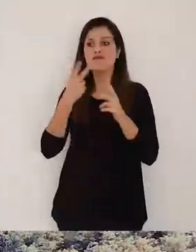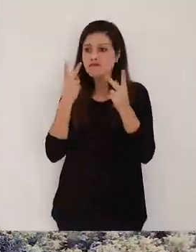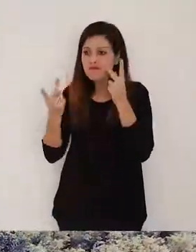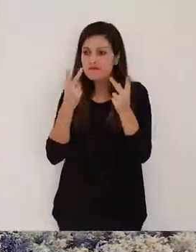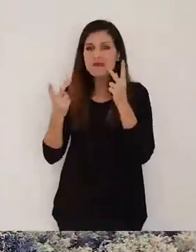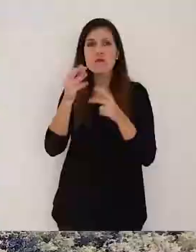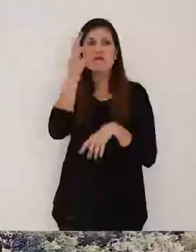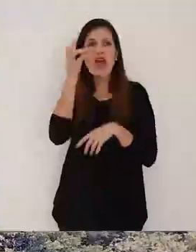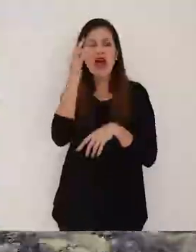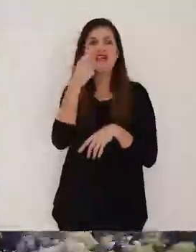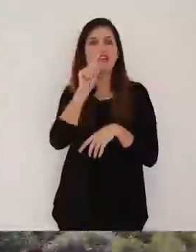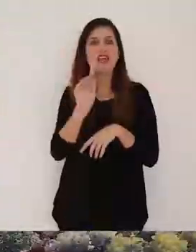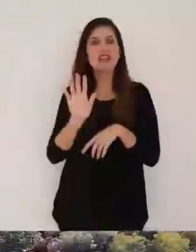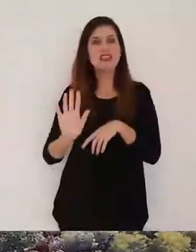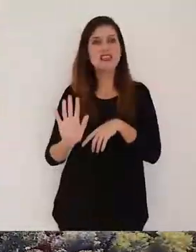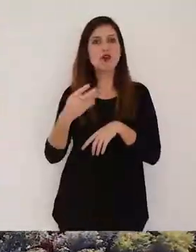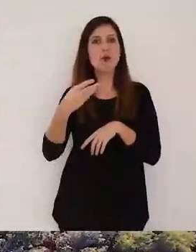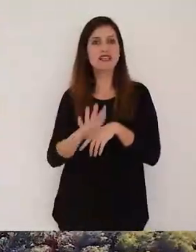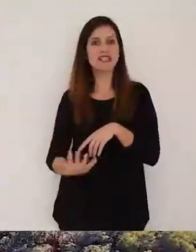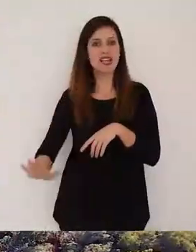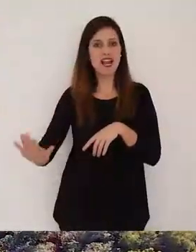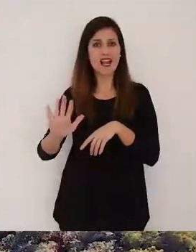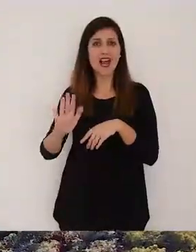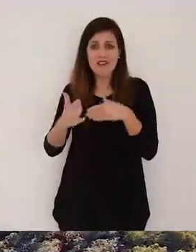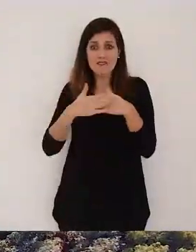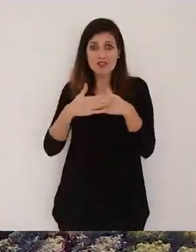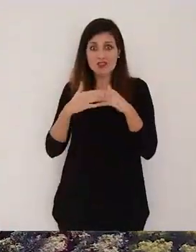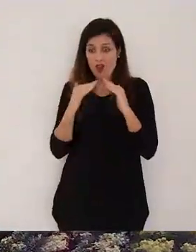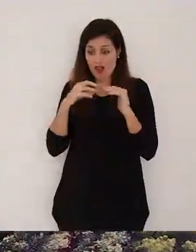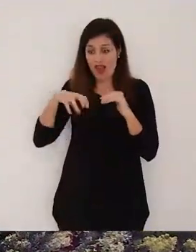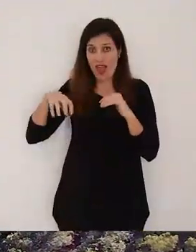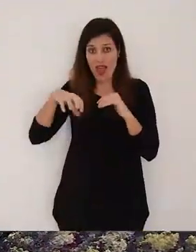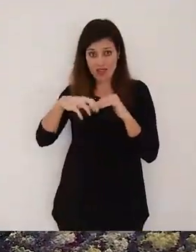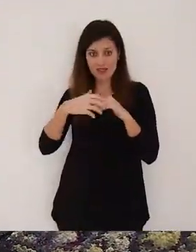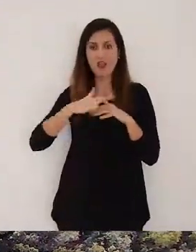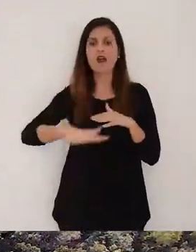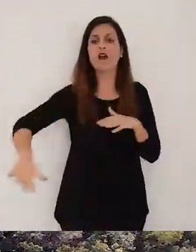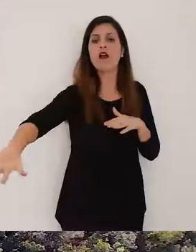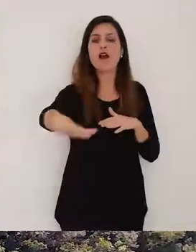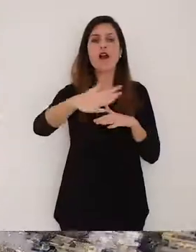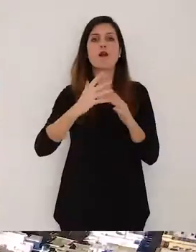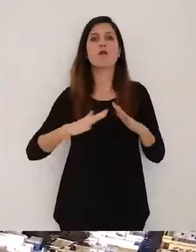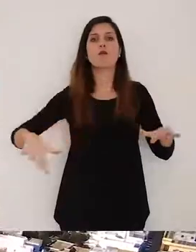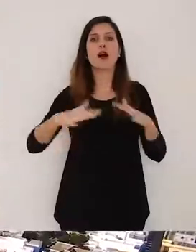macchia mediterranea, in piena libertà e a pochi passi dal centro antico.